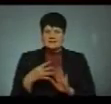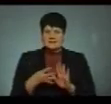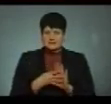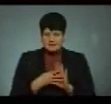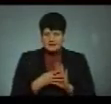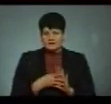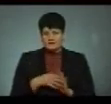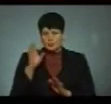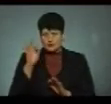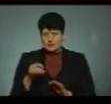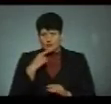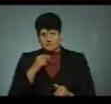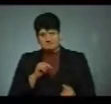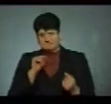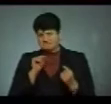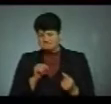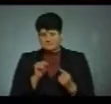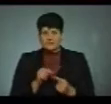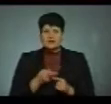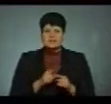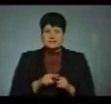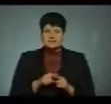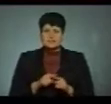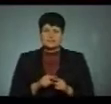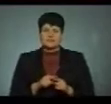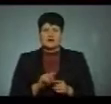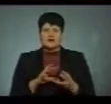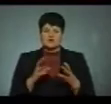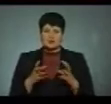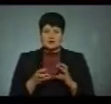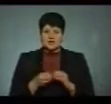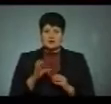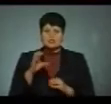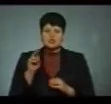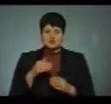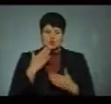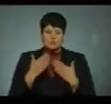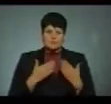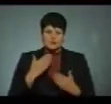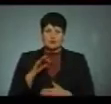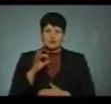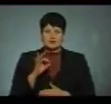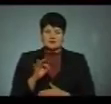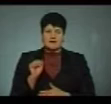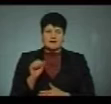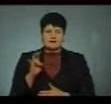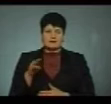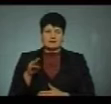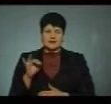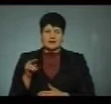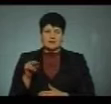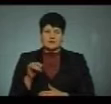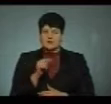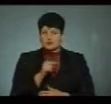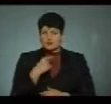– протилежної думки. Такі результати соцдосліджень повідомив керівник соціологічної групи «Рейтинг» Олексій Антипович. За його